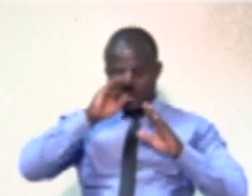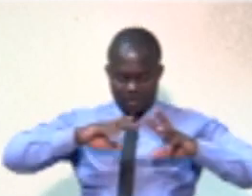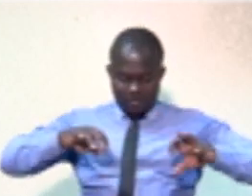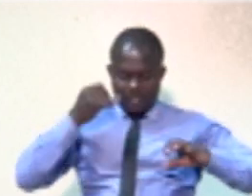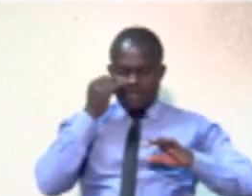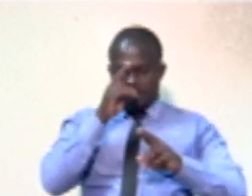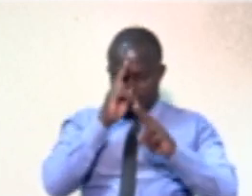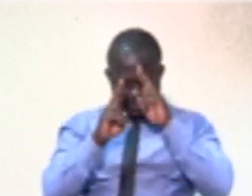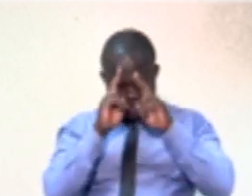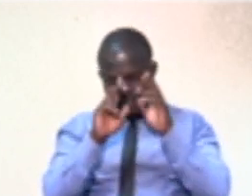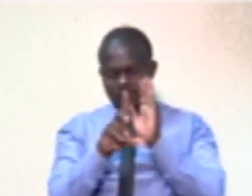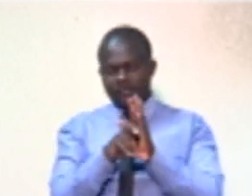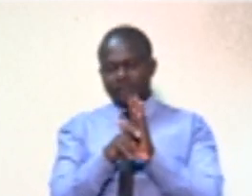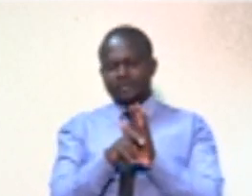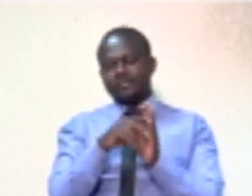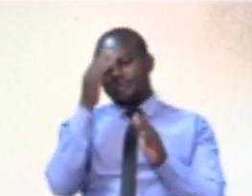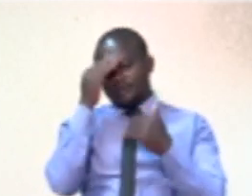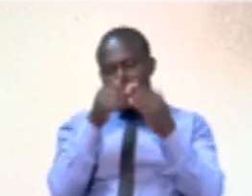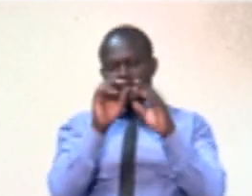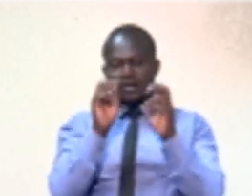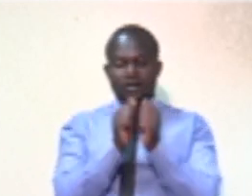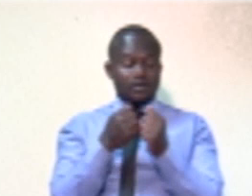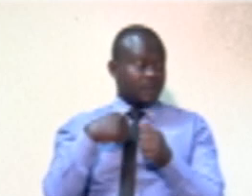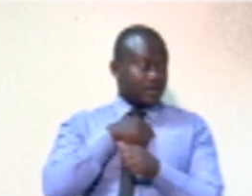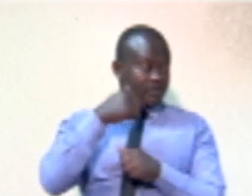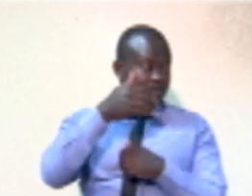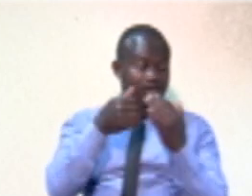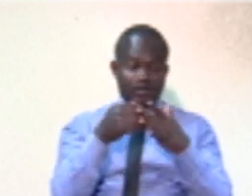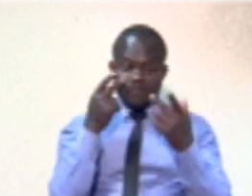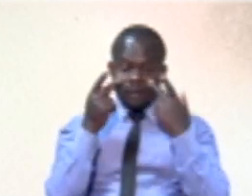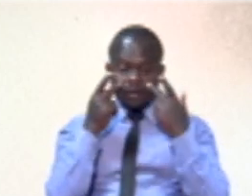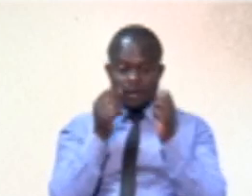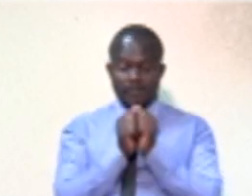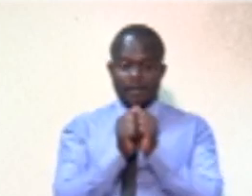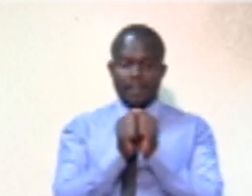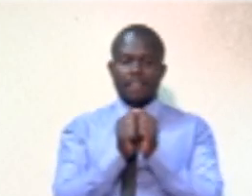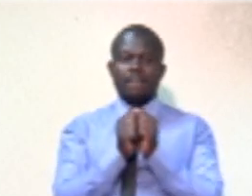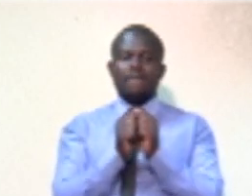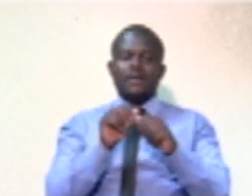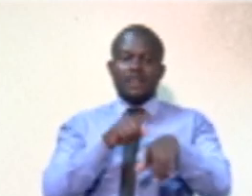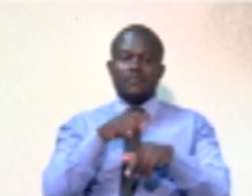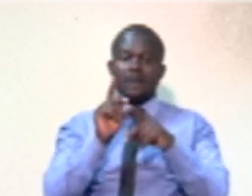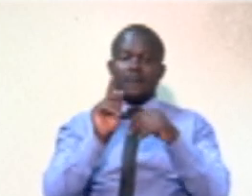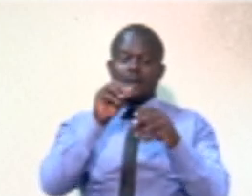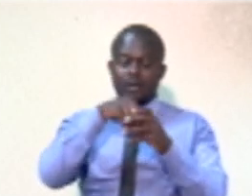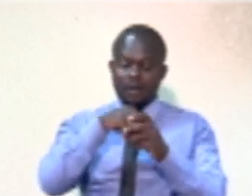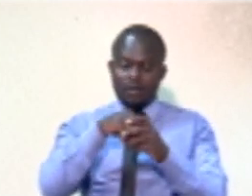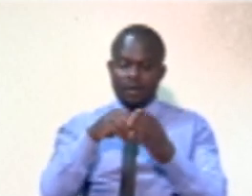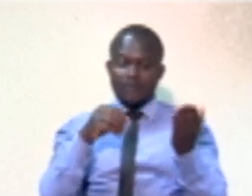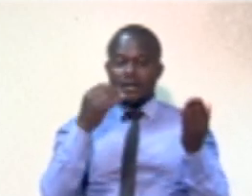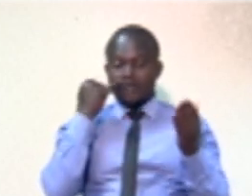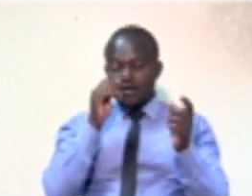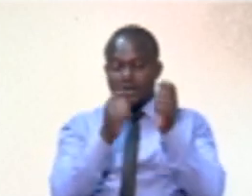guhariza amabwiriza. Kubera rero yuko twagiye tubibona ibihe abantu baba barimo